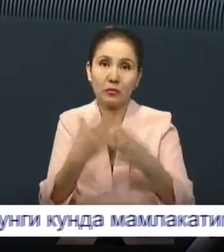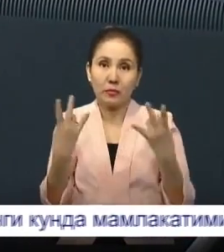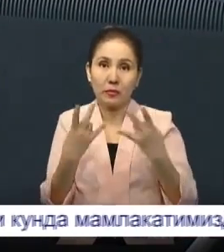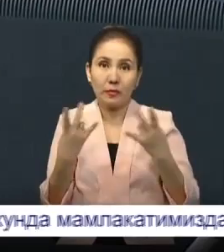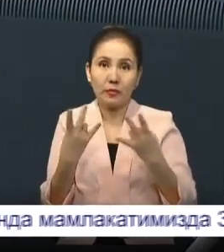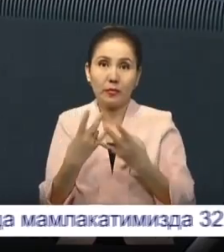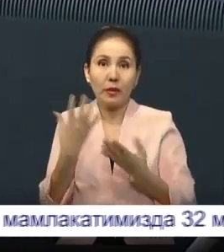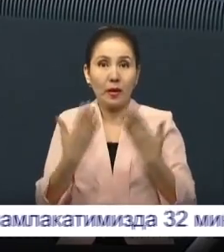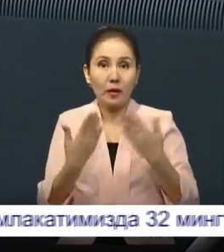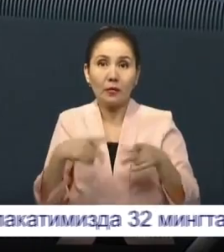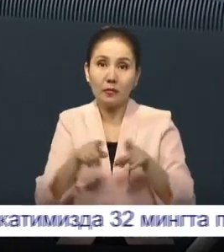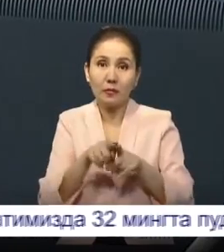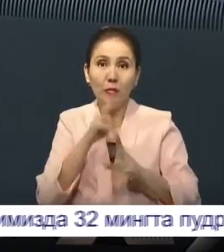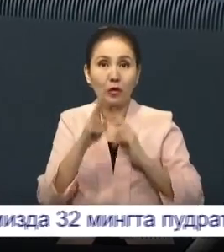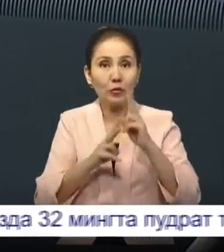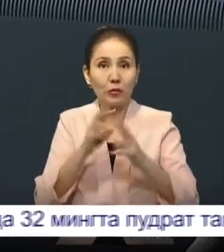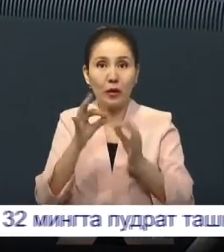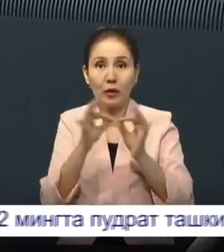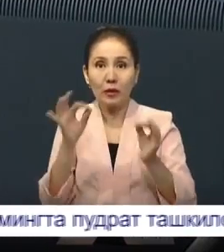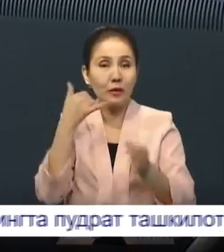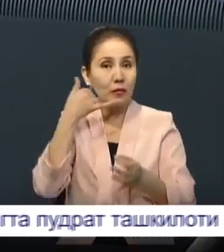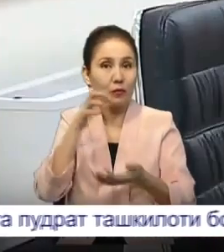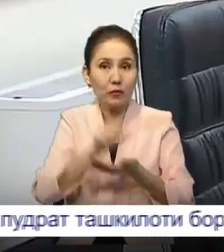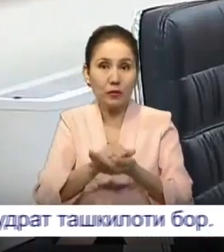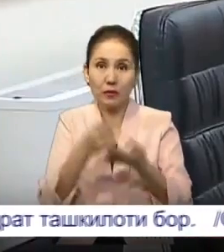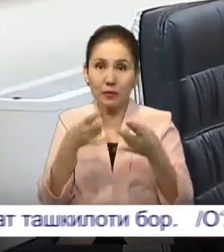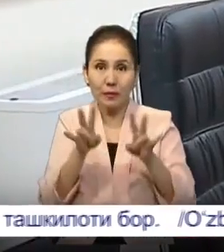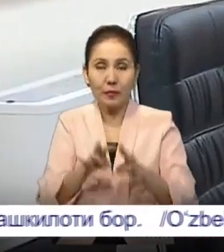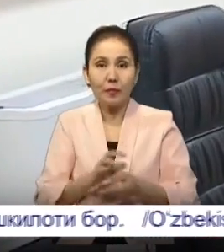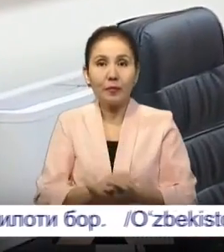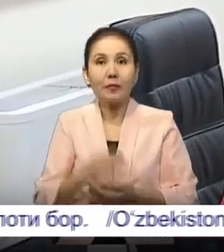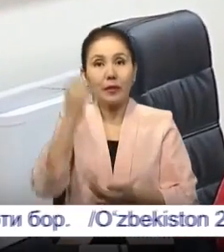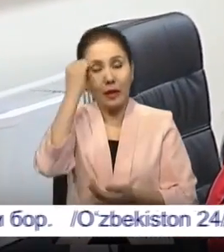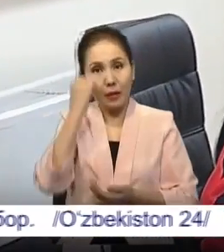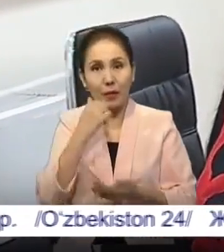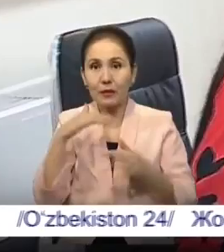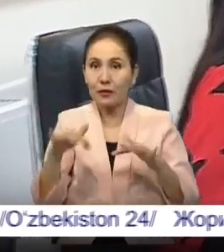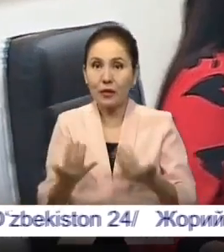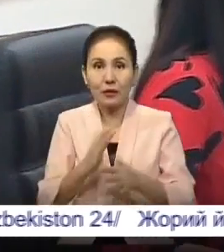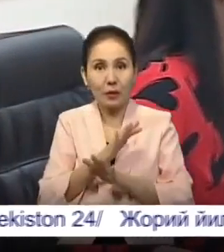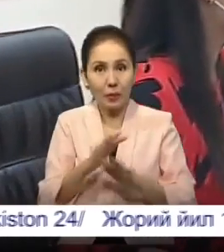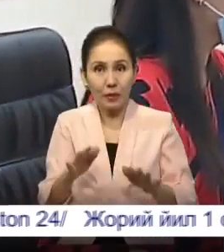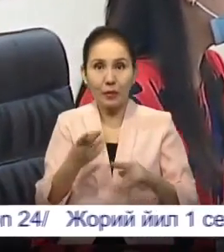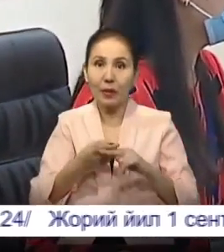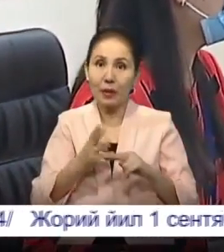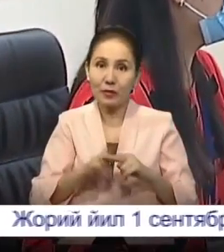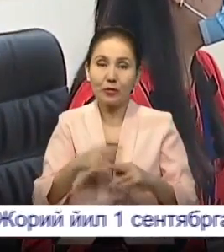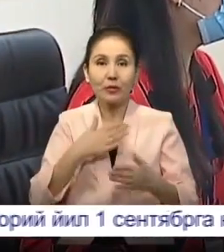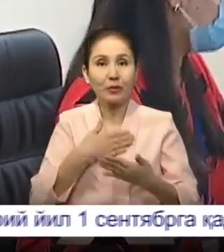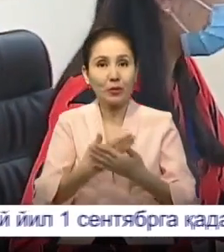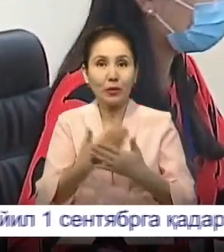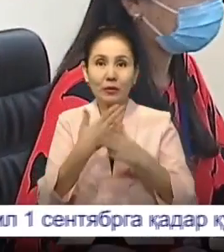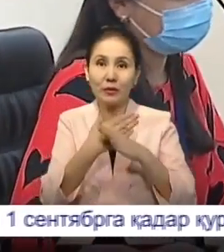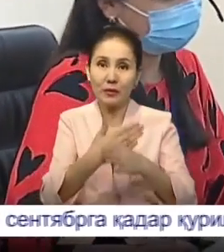bo'lardi. Agarda bunday murojaatlar bilan liniyani band qilishmasa. Rahmat sizga, charchamang deymiz. Mana shunday ezgulik sari hissa qo'shda